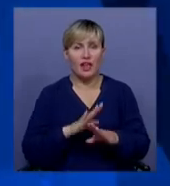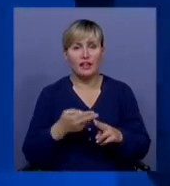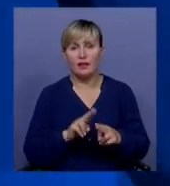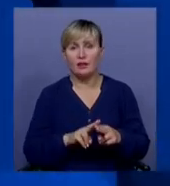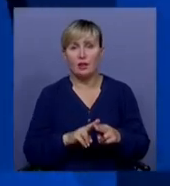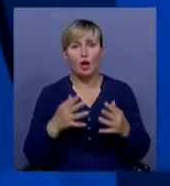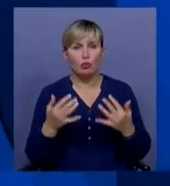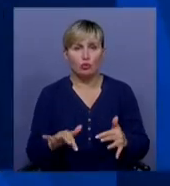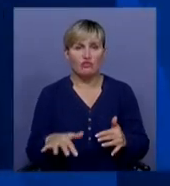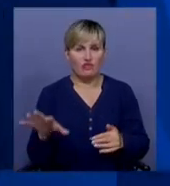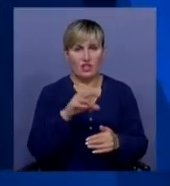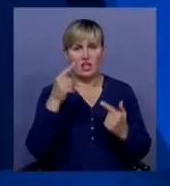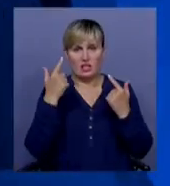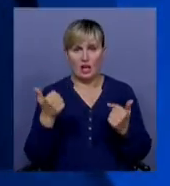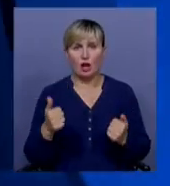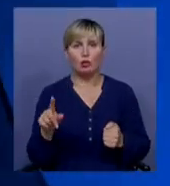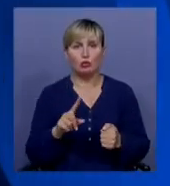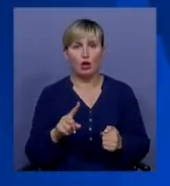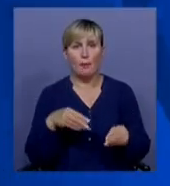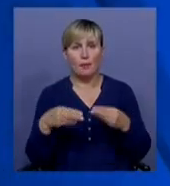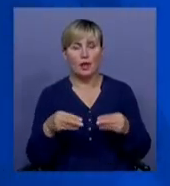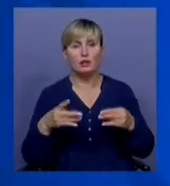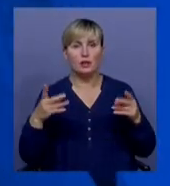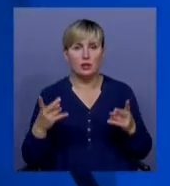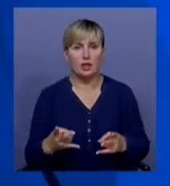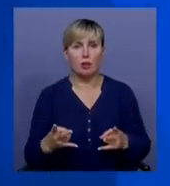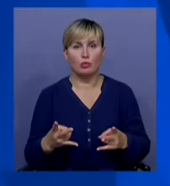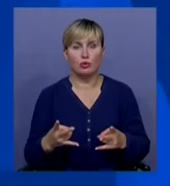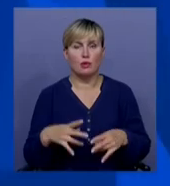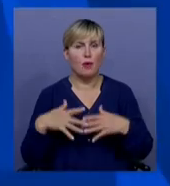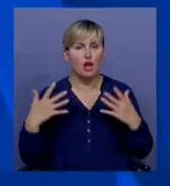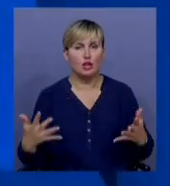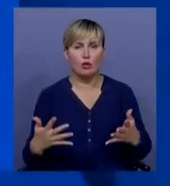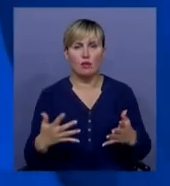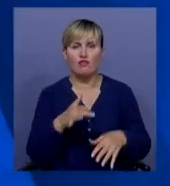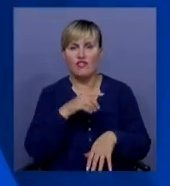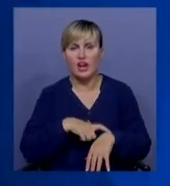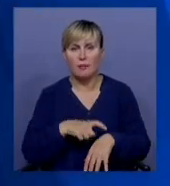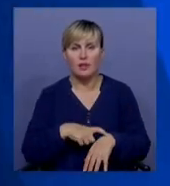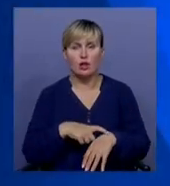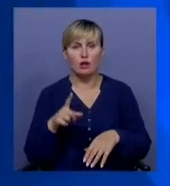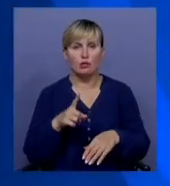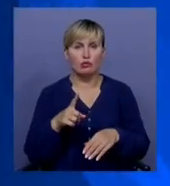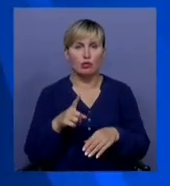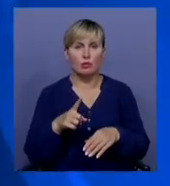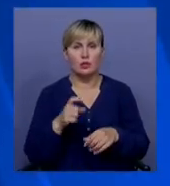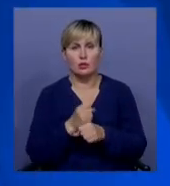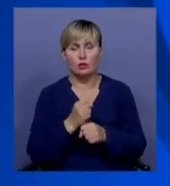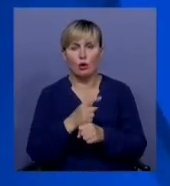это уже абсолютно все знают, что пластику требуется огромное количество времени, чтобы разложиться,